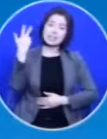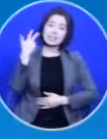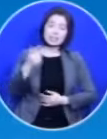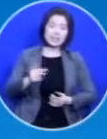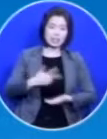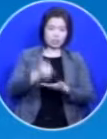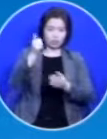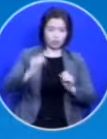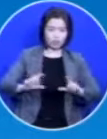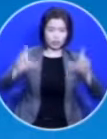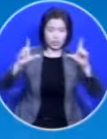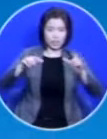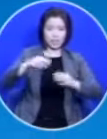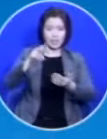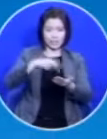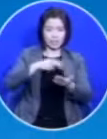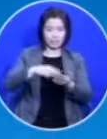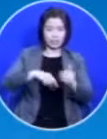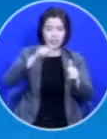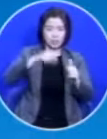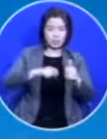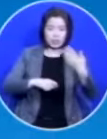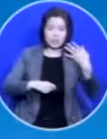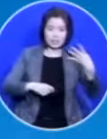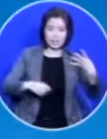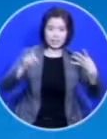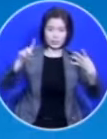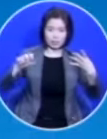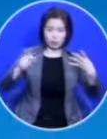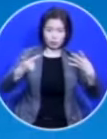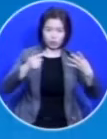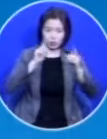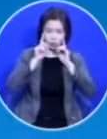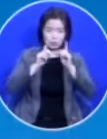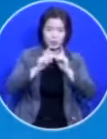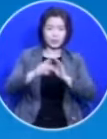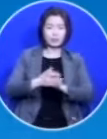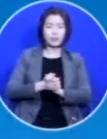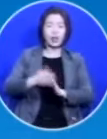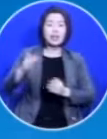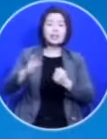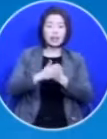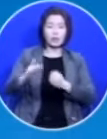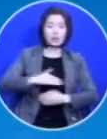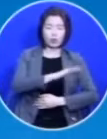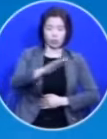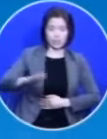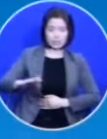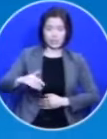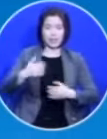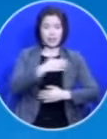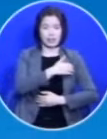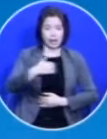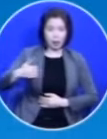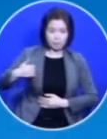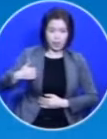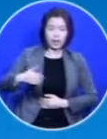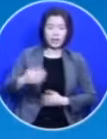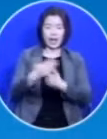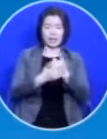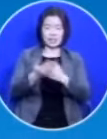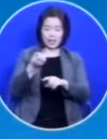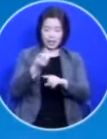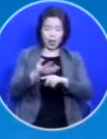읽으셨던 히브리서 4장 16절 말씀을 보면 그러므로 우리는 담대하게 은혜의 보좌로